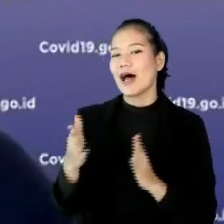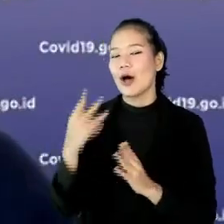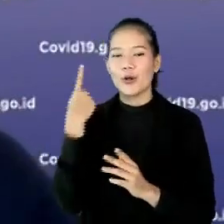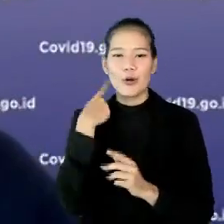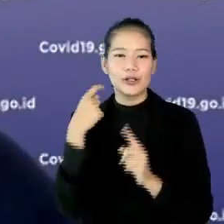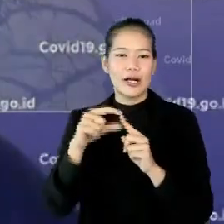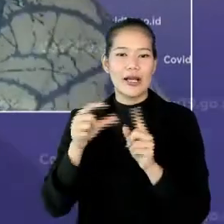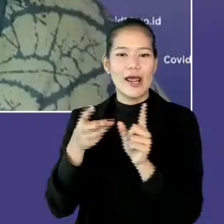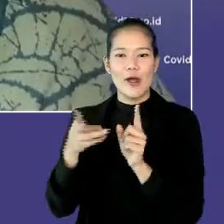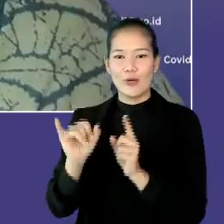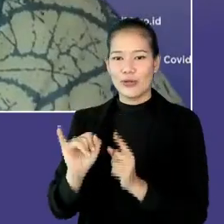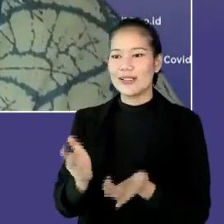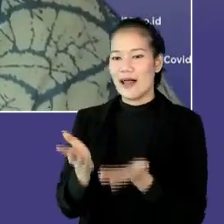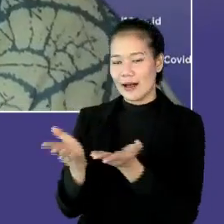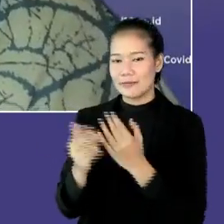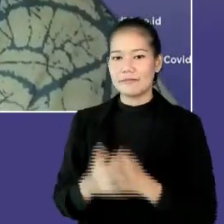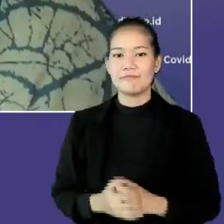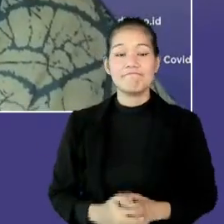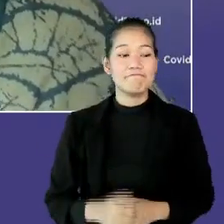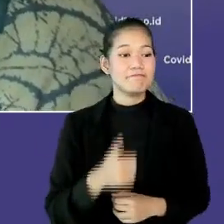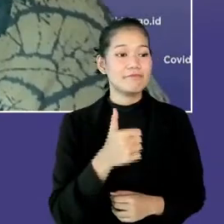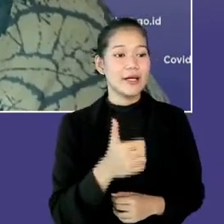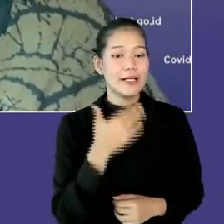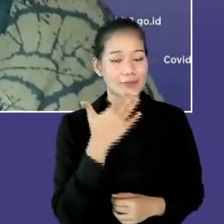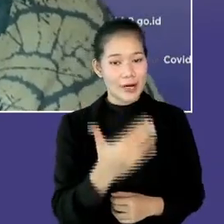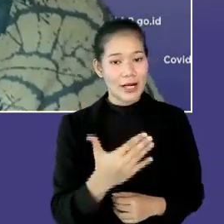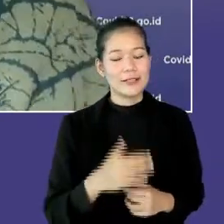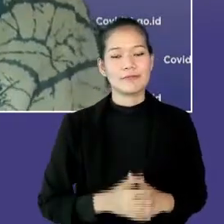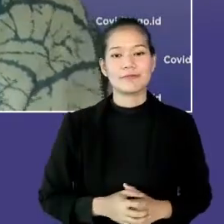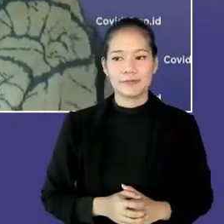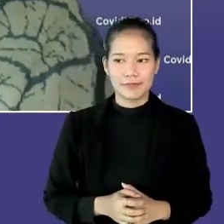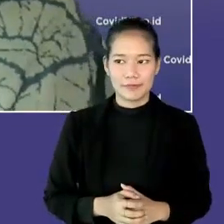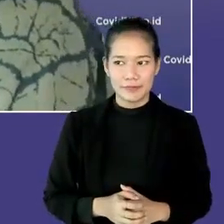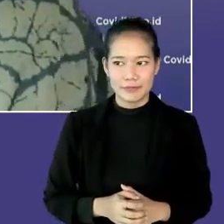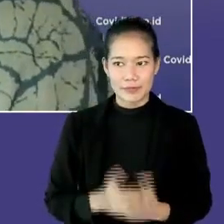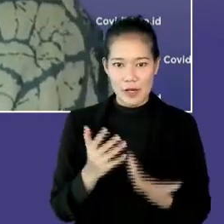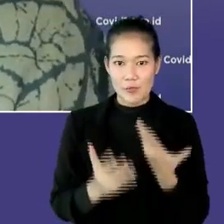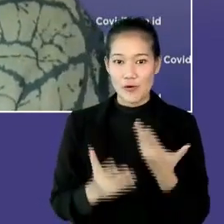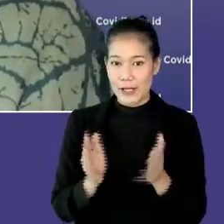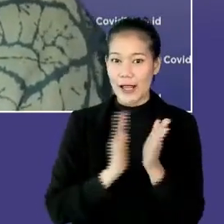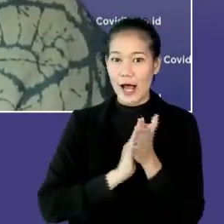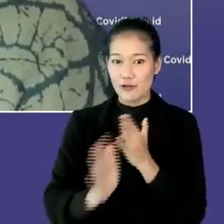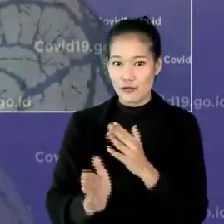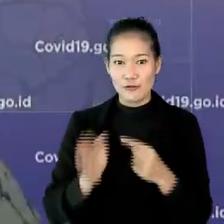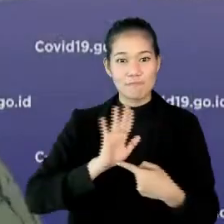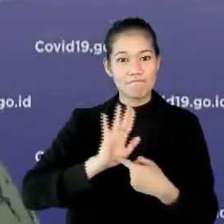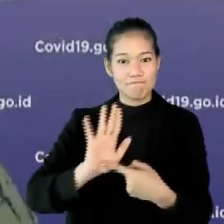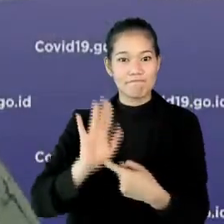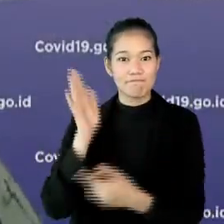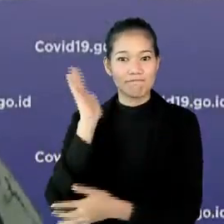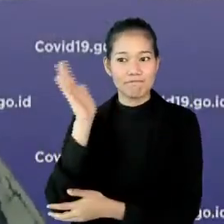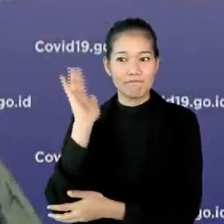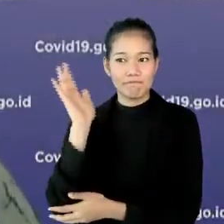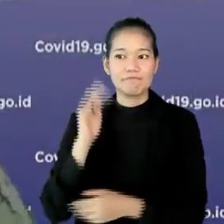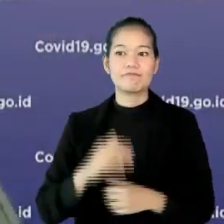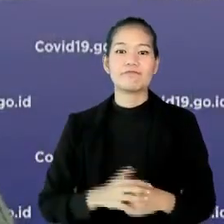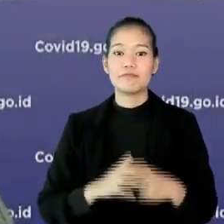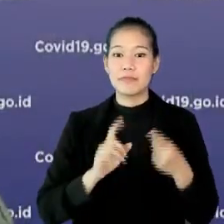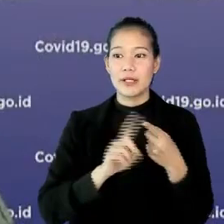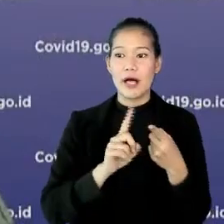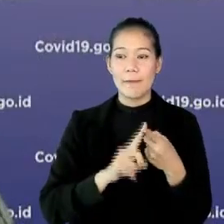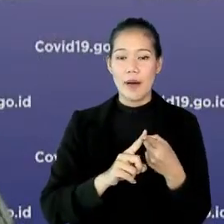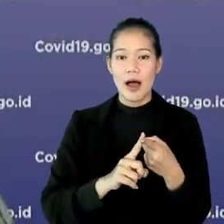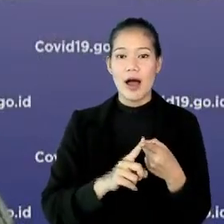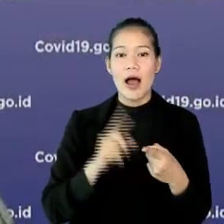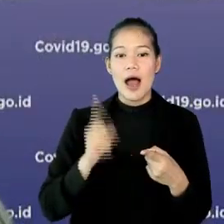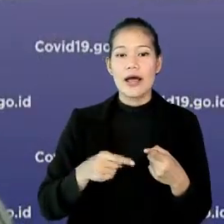Dewi, kita mulai, silakan dok. Baik, terima kasih banyak Dr. Lula. Mungkin bisa langsung ditampilkan slide-nya. Jadi pertama kita